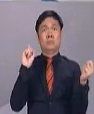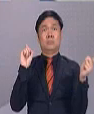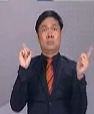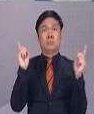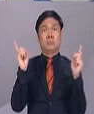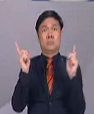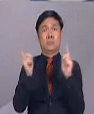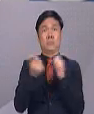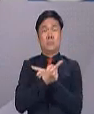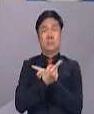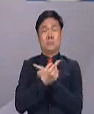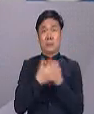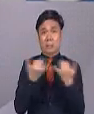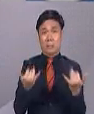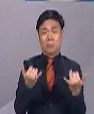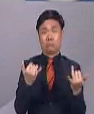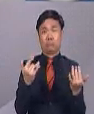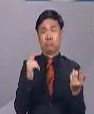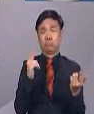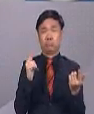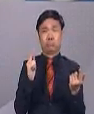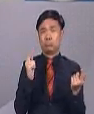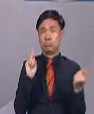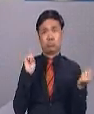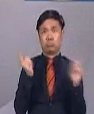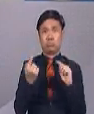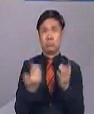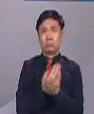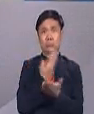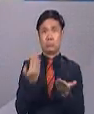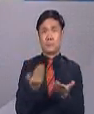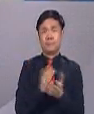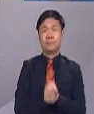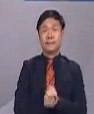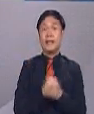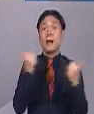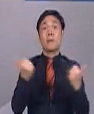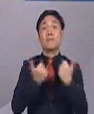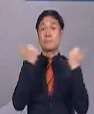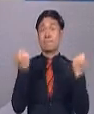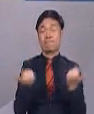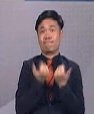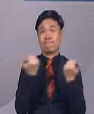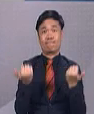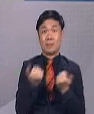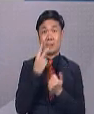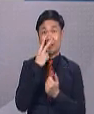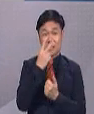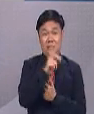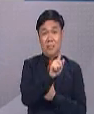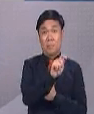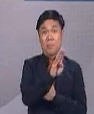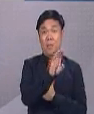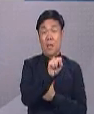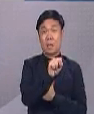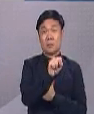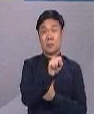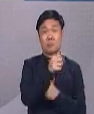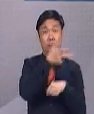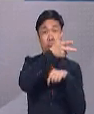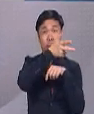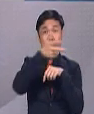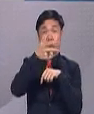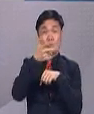Segalanya mengikut norma baru. Begitu juga dengan Aidilfitri. Kawasan Terminal Bersatu Selatan ini dahulunya ataupun